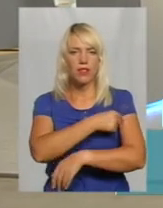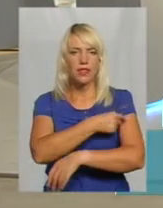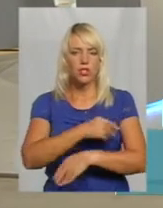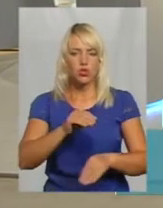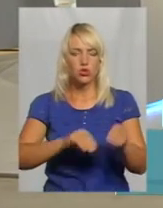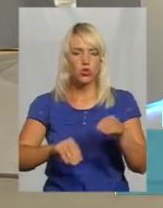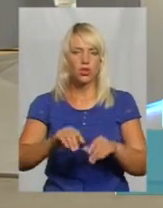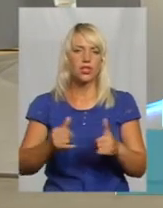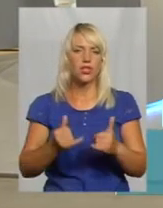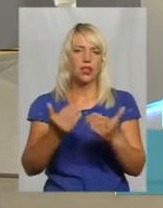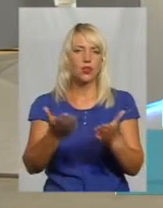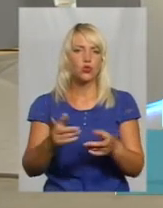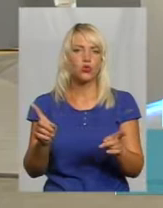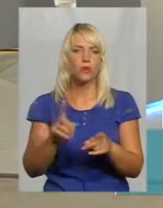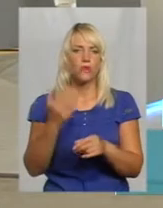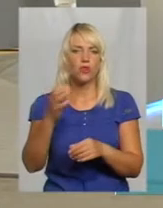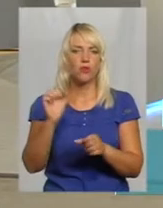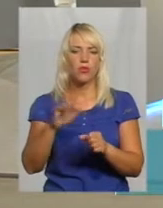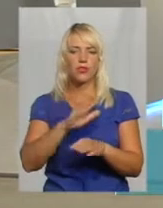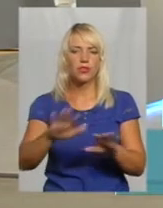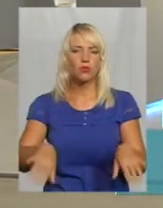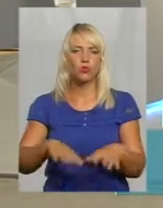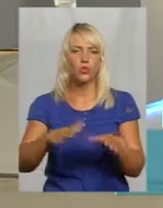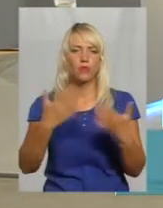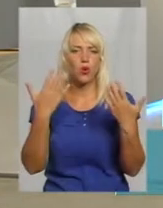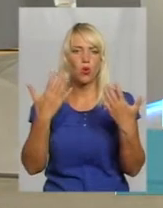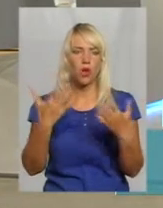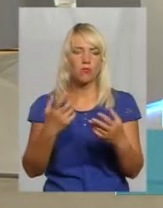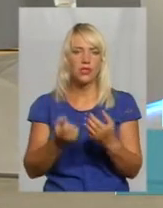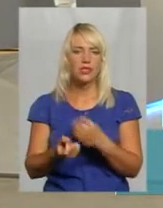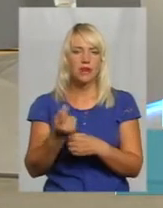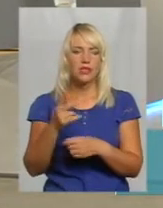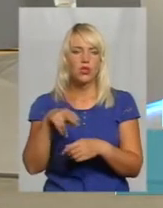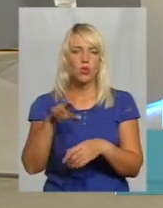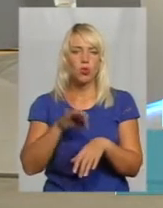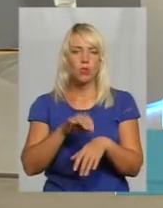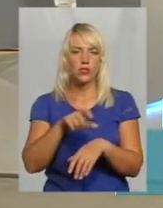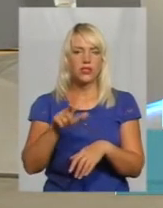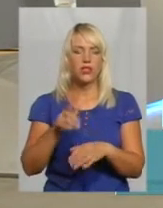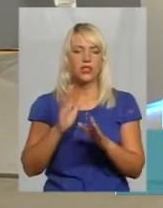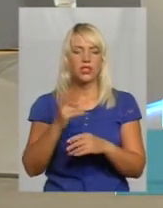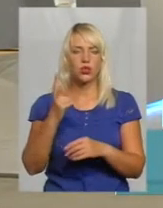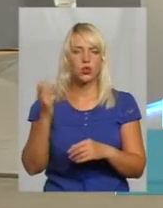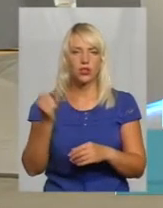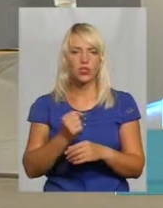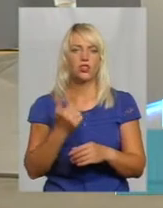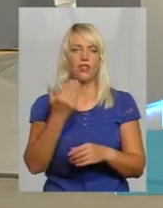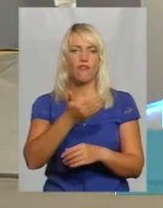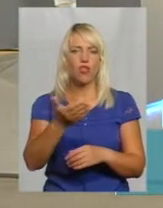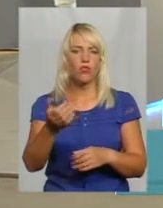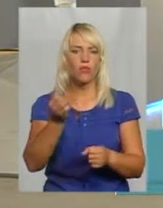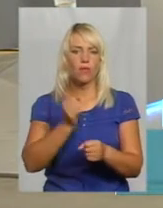щоб вони могли неспустими руками з'явитись до пацієнтів. І от тільки другий тиждень вони працюють вже